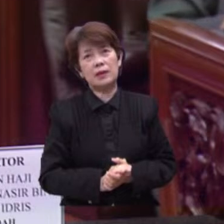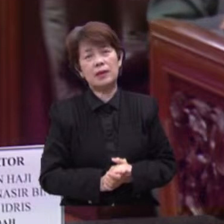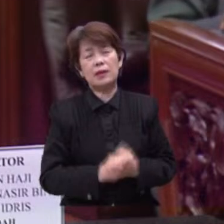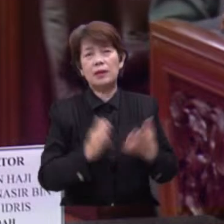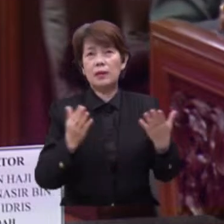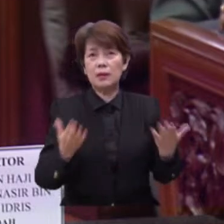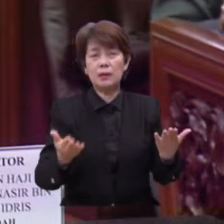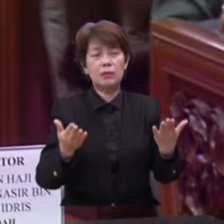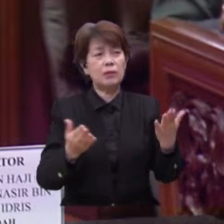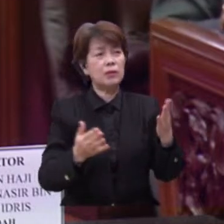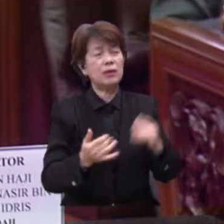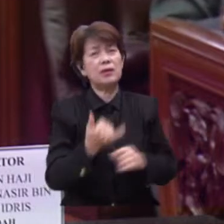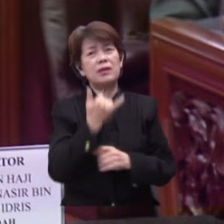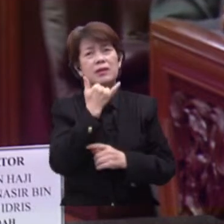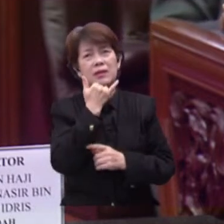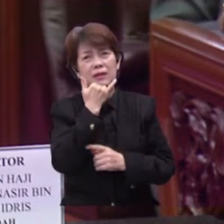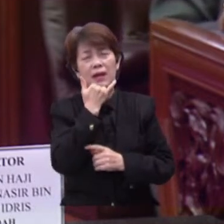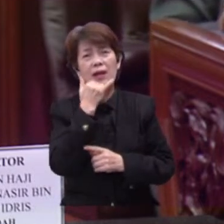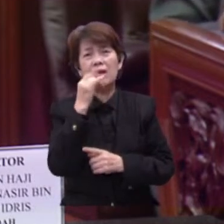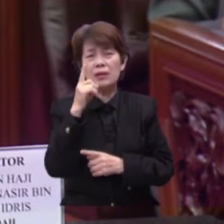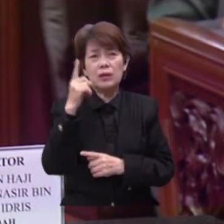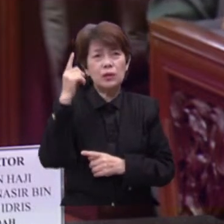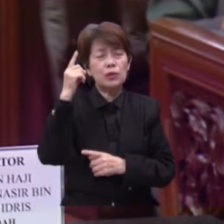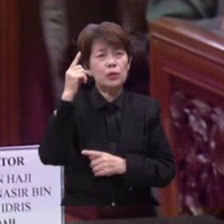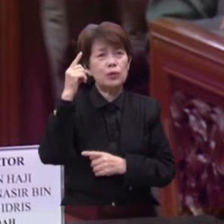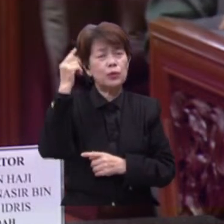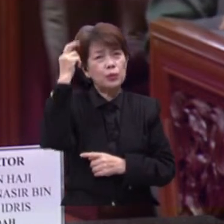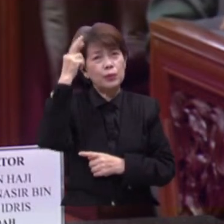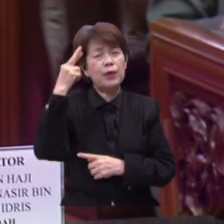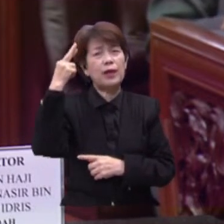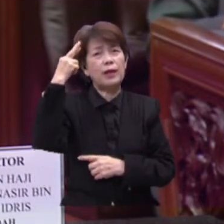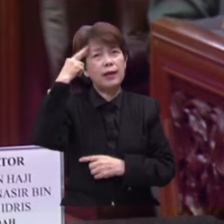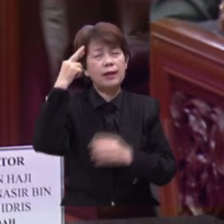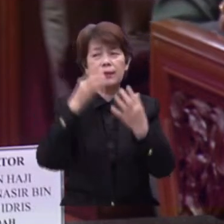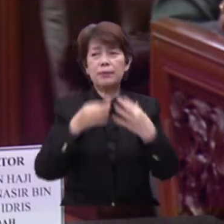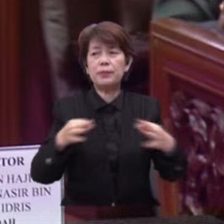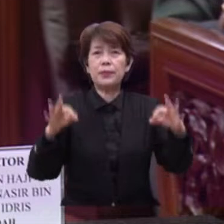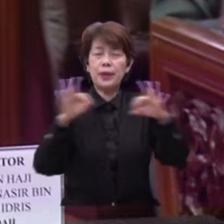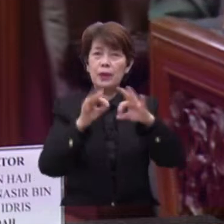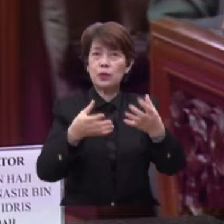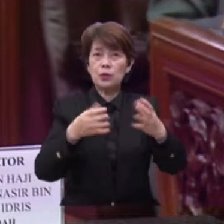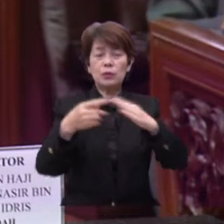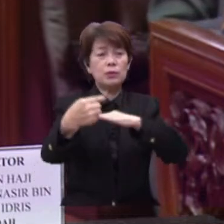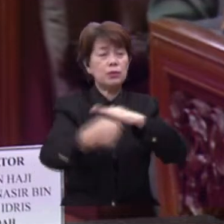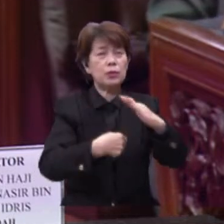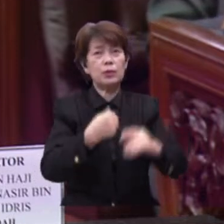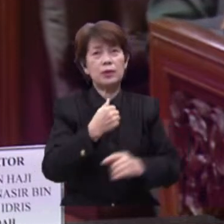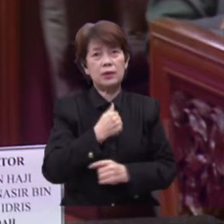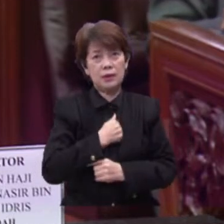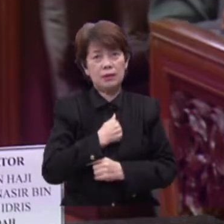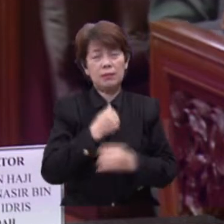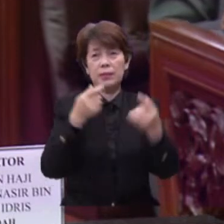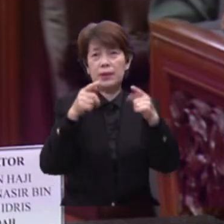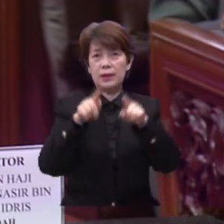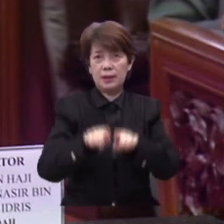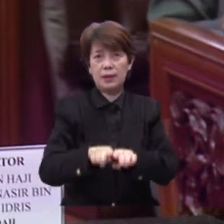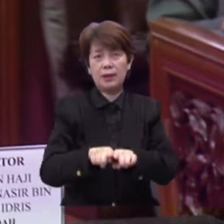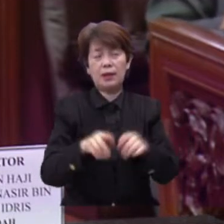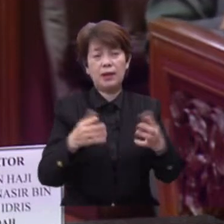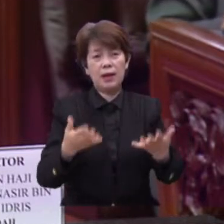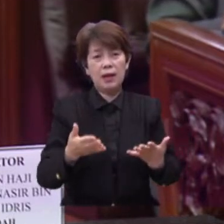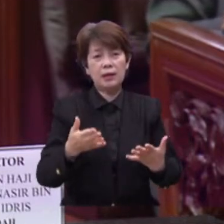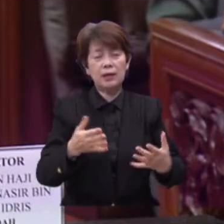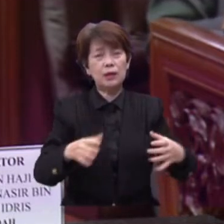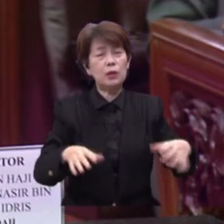salah satu faktor yang paling utama Bagaimana cobaan membunuh ini berlaku ataupun tingkah laku